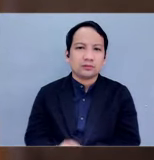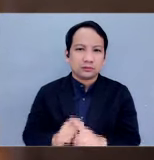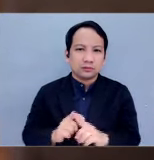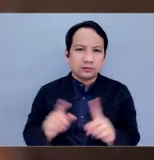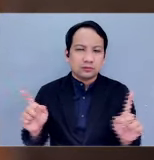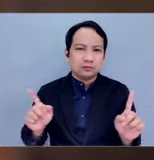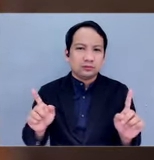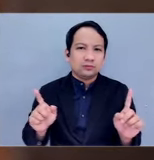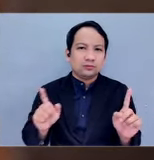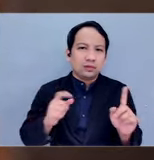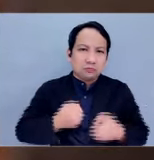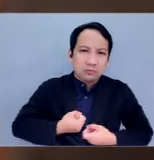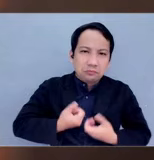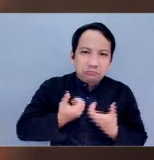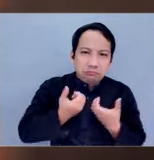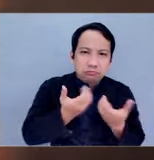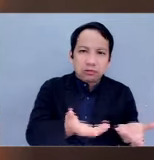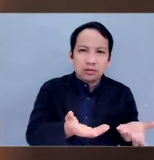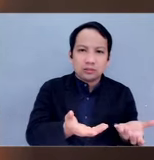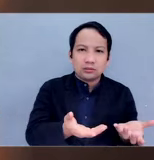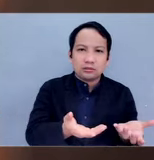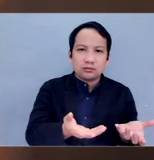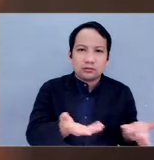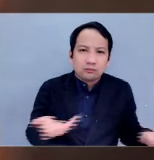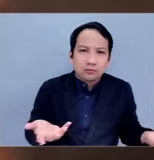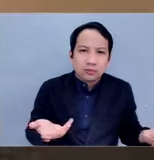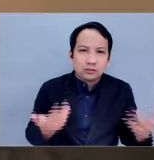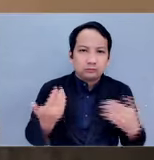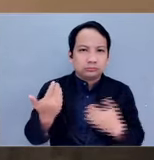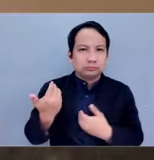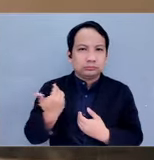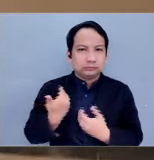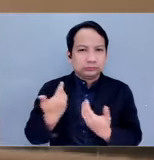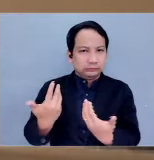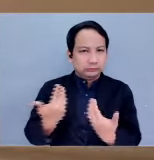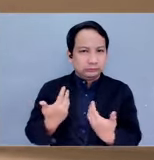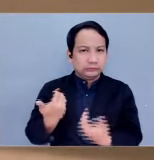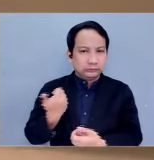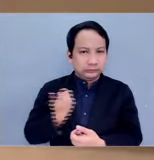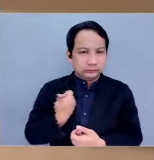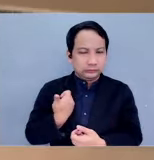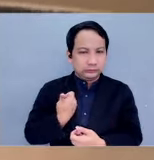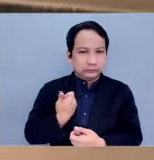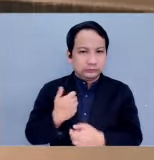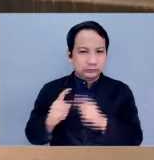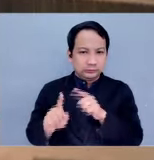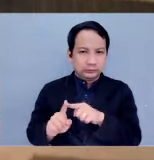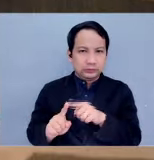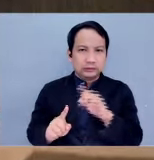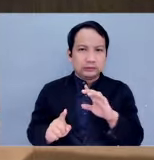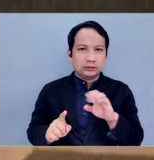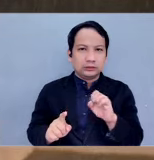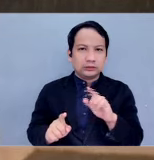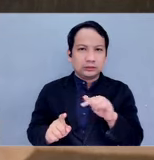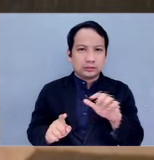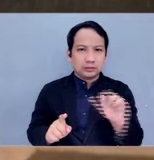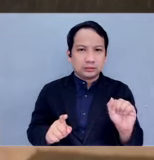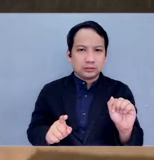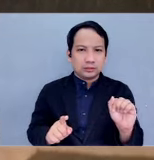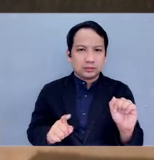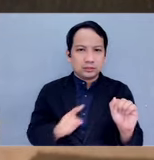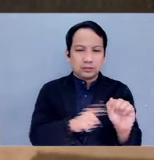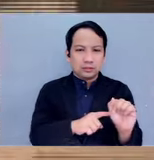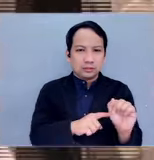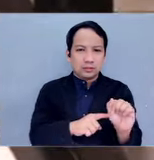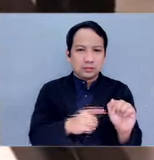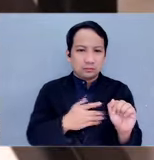sobra-sobrang pagbibigay ay wala nang natitira para sa kanila. Tulad na lang ni Seska, na aminadong isa siyang people